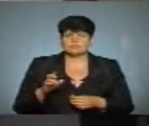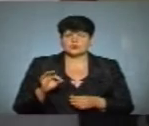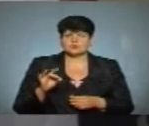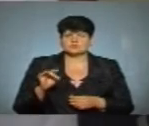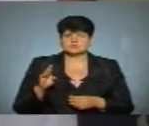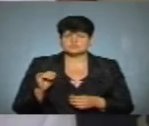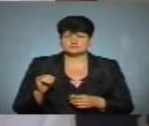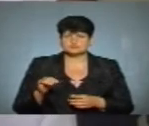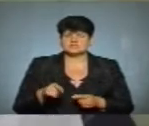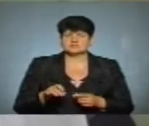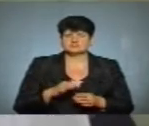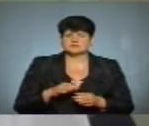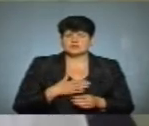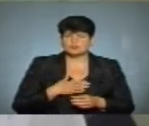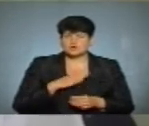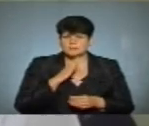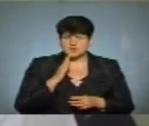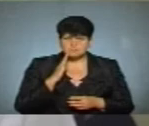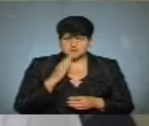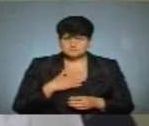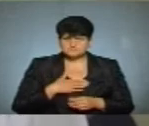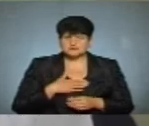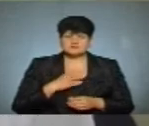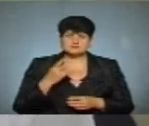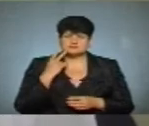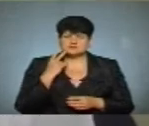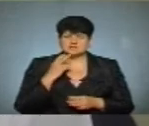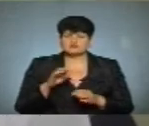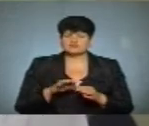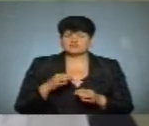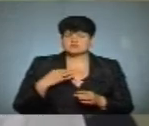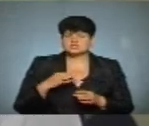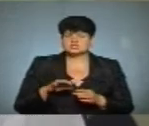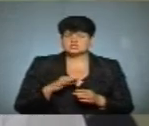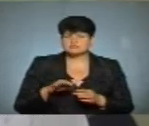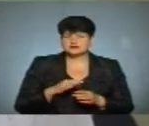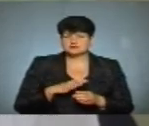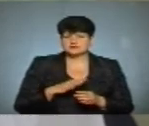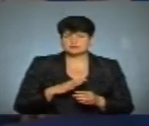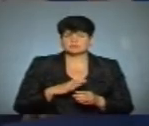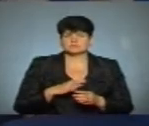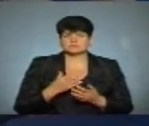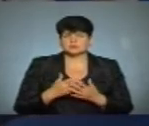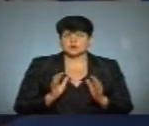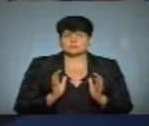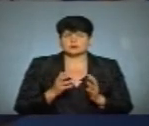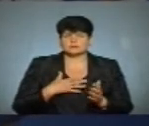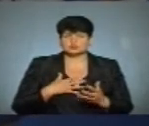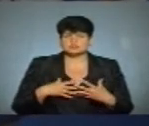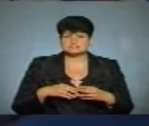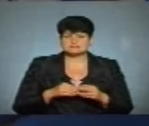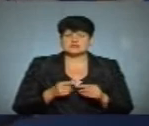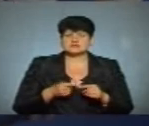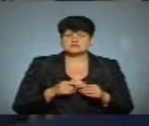її вишивала моя мама. У мене завжди вишиванка була асоційована з оберегом нашої сім'ї. А це випускник